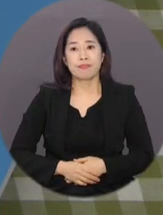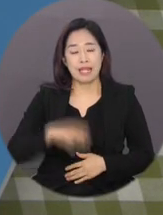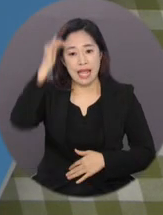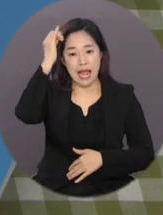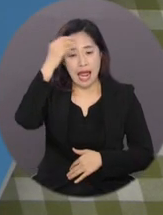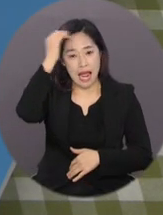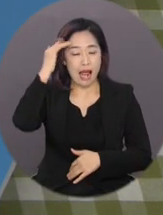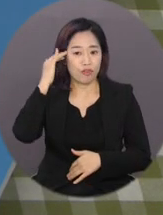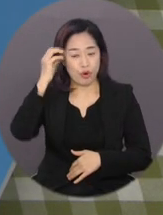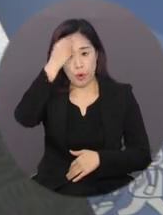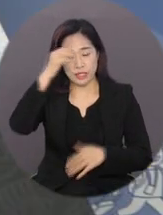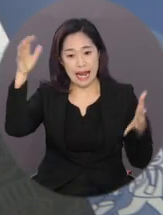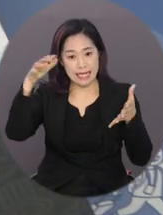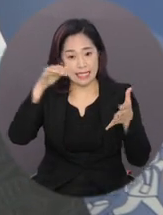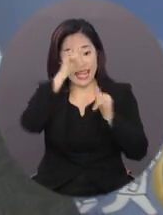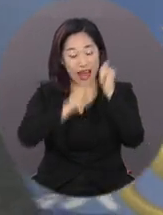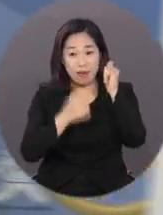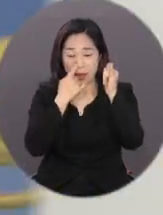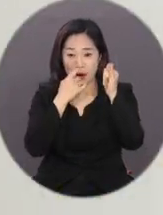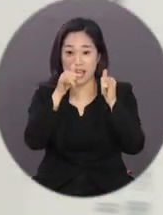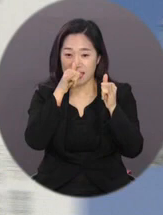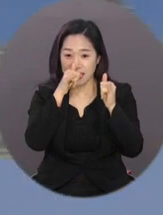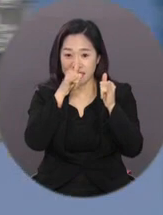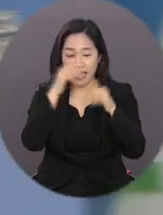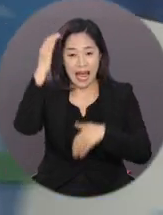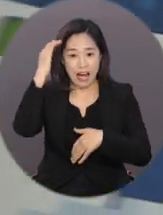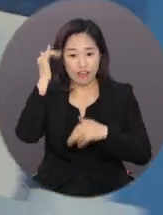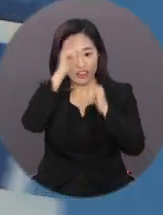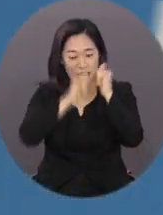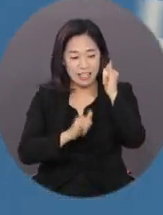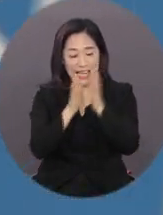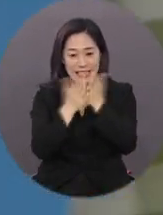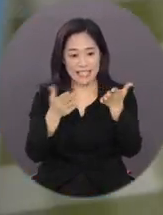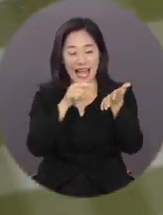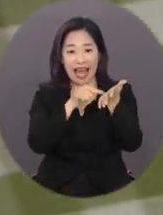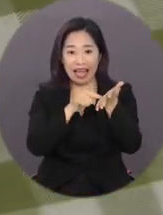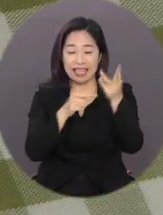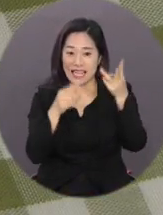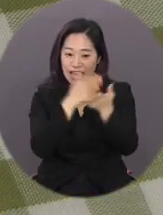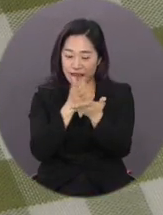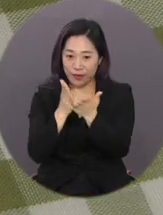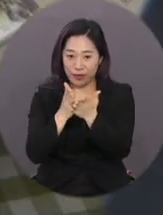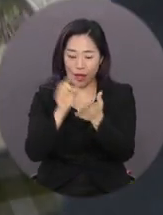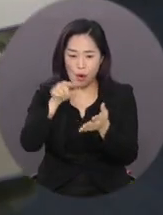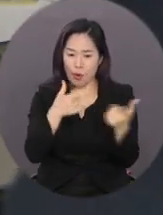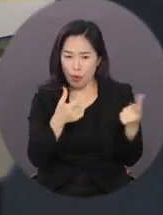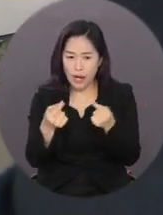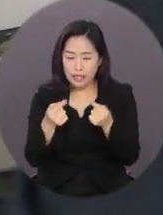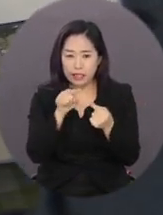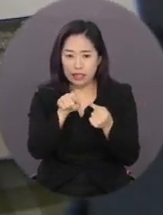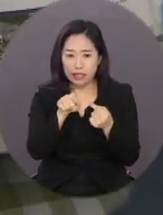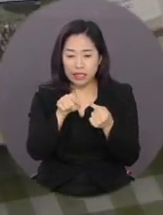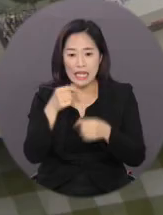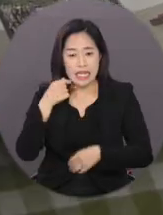한국 고등학생들이 역사를 배우고 있는 한국사 교과서 3종입니다. 이 교과서들의 공통적으로 우리에게 익숙한